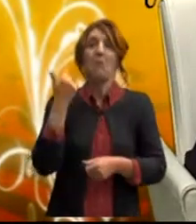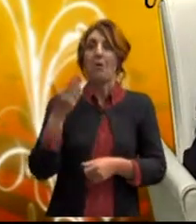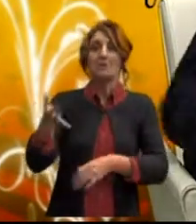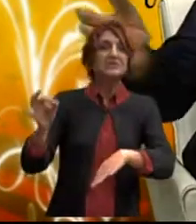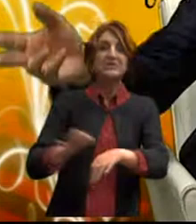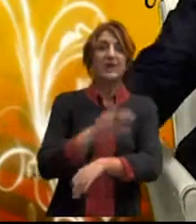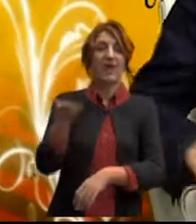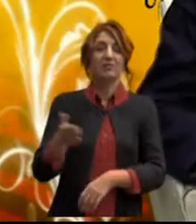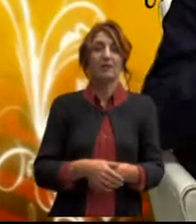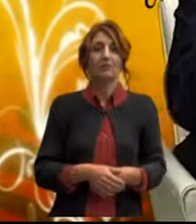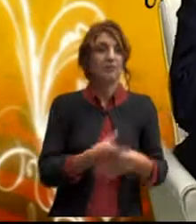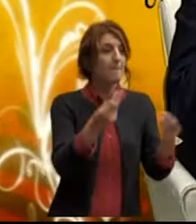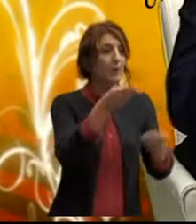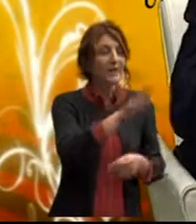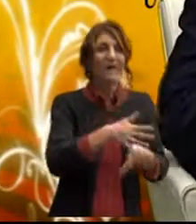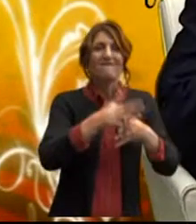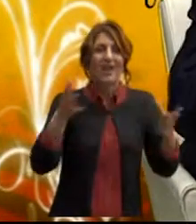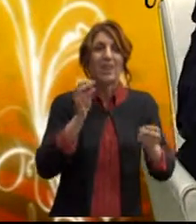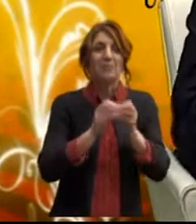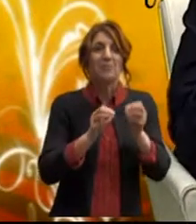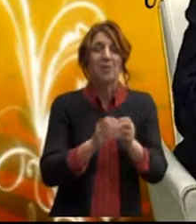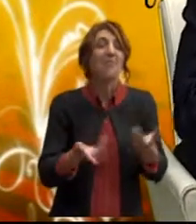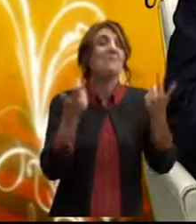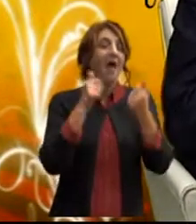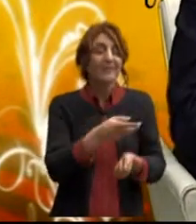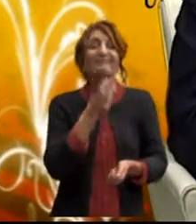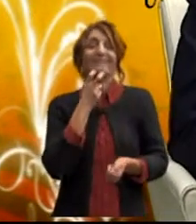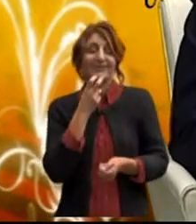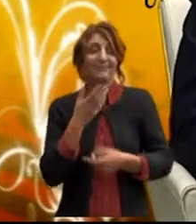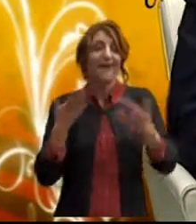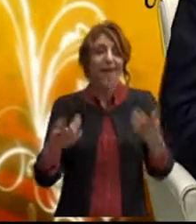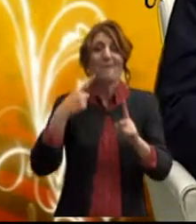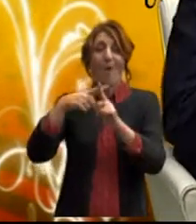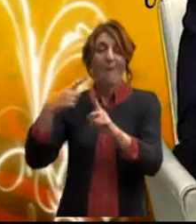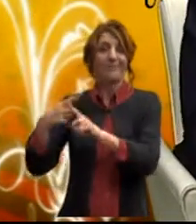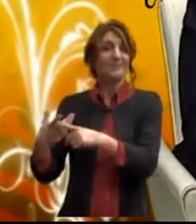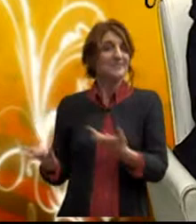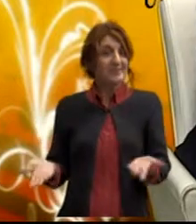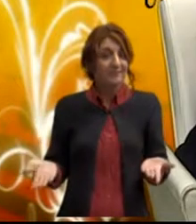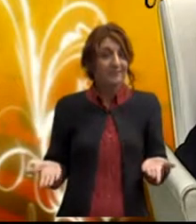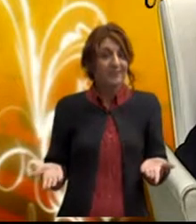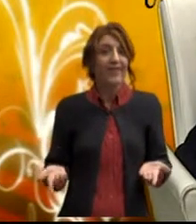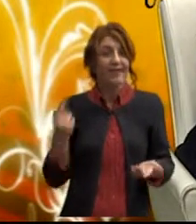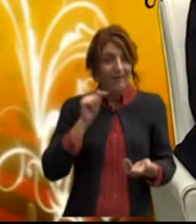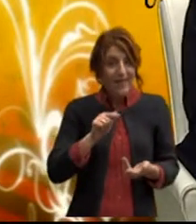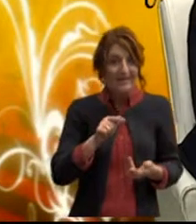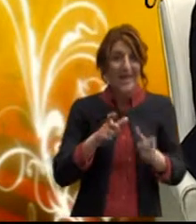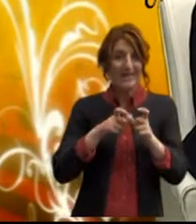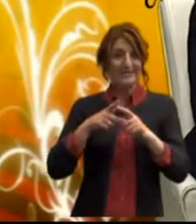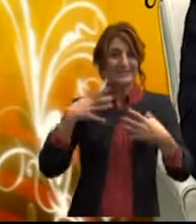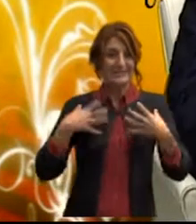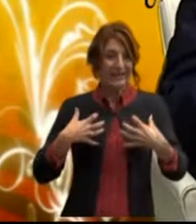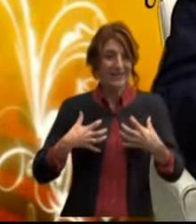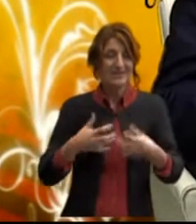imaju i veliki problema i bolo, ali smo vidjeli smiješak i optimizam i tako dalje. Tako, dakle, da stres se ne